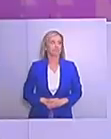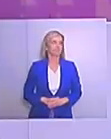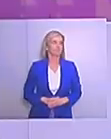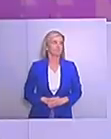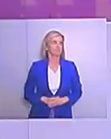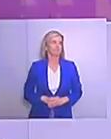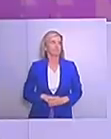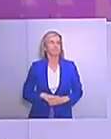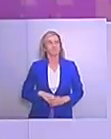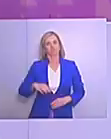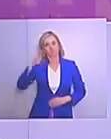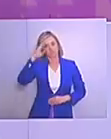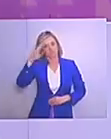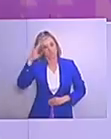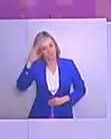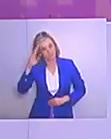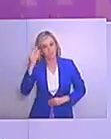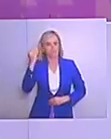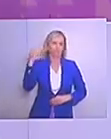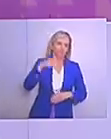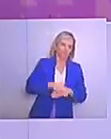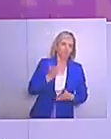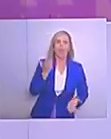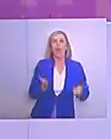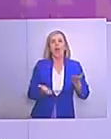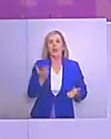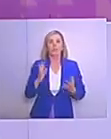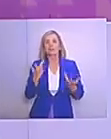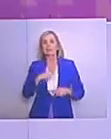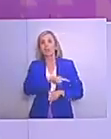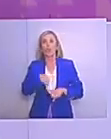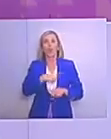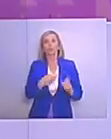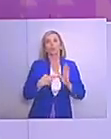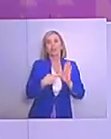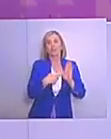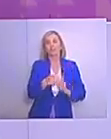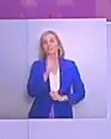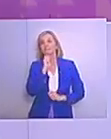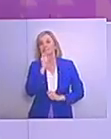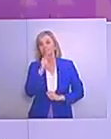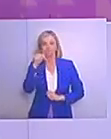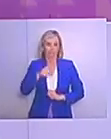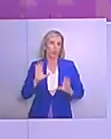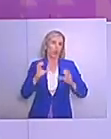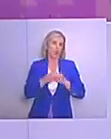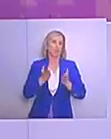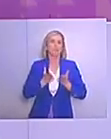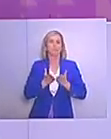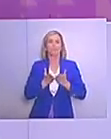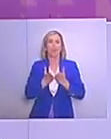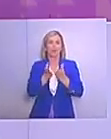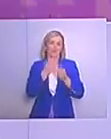του μηνός με πήρε τηλέφωνο την Τρίτη να περάσω από το γραφείο της. Mm-hmm. Φαντάστηκα ότι θα ήθελα να συζητήσουμε για τις εμφανίσεις